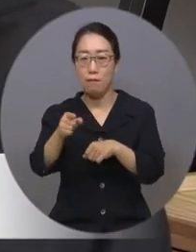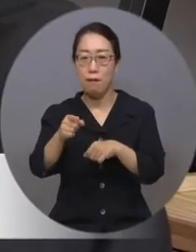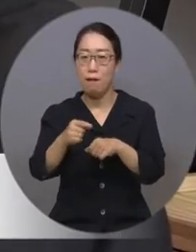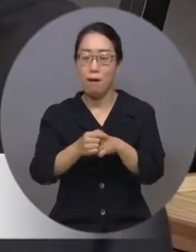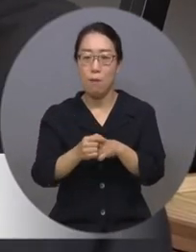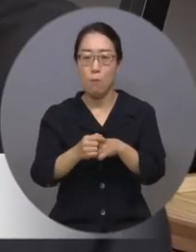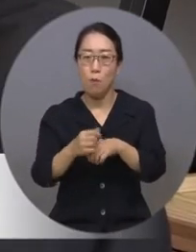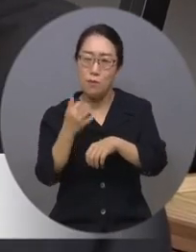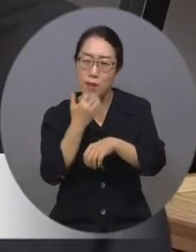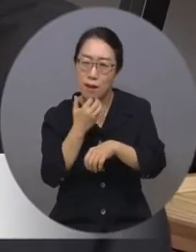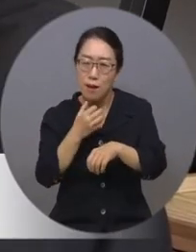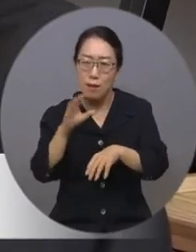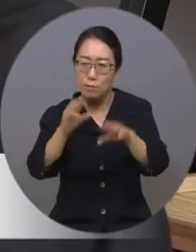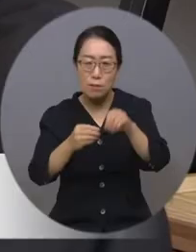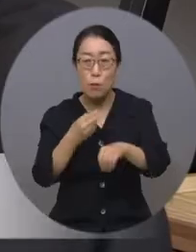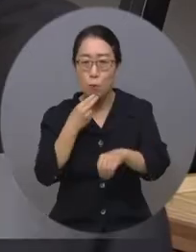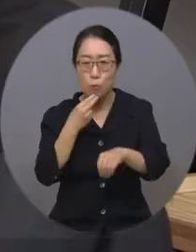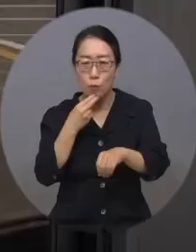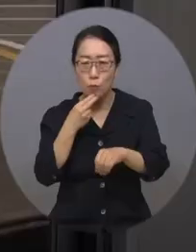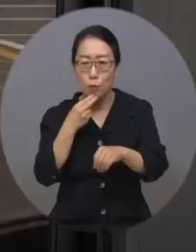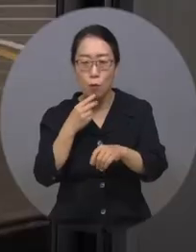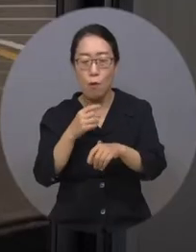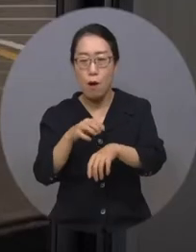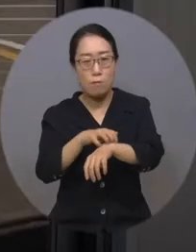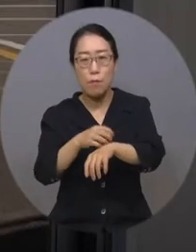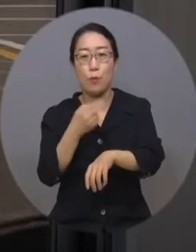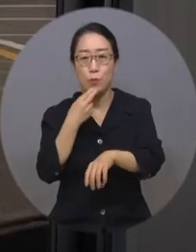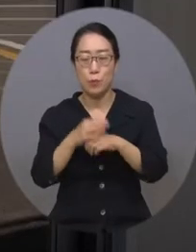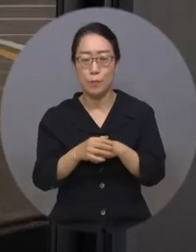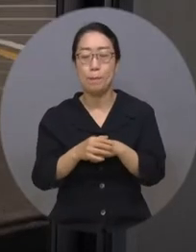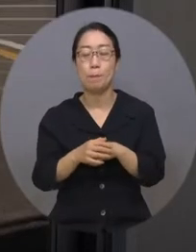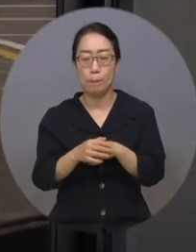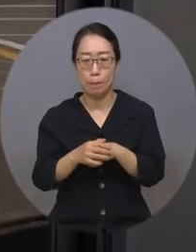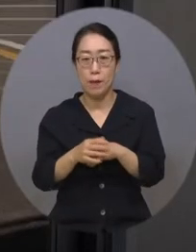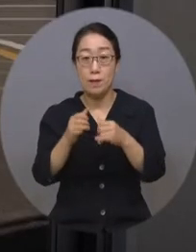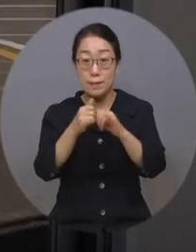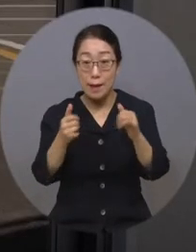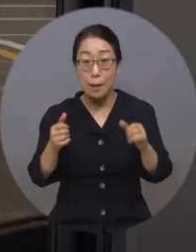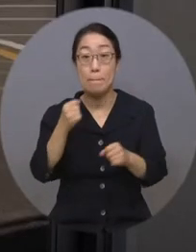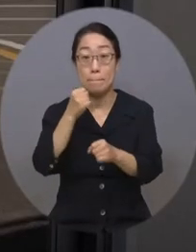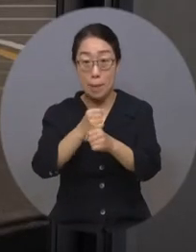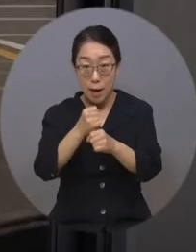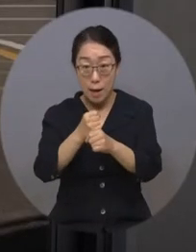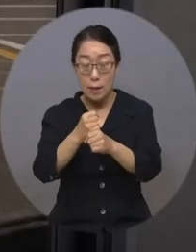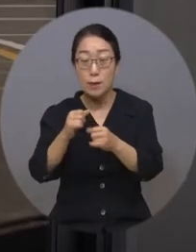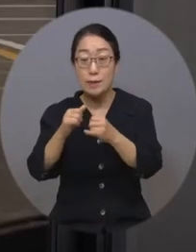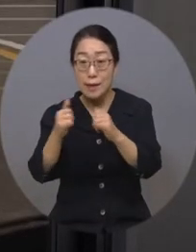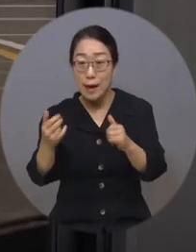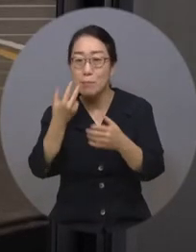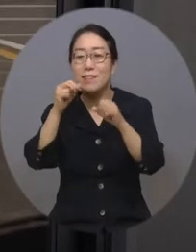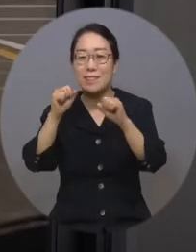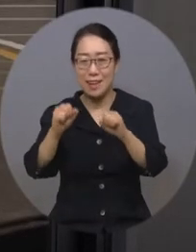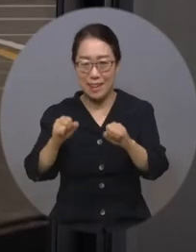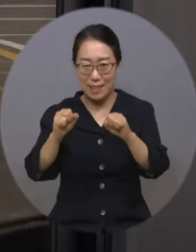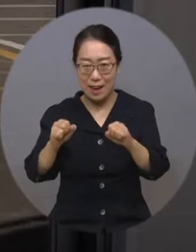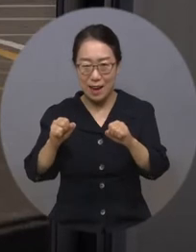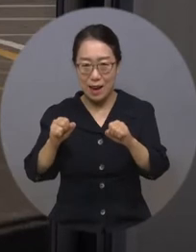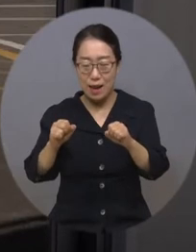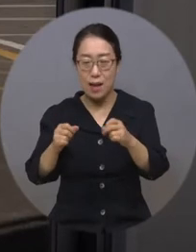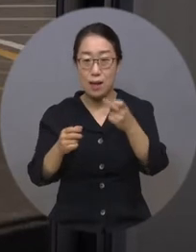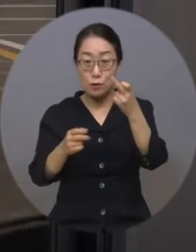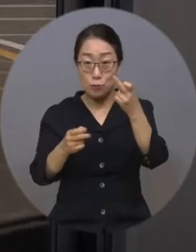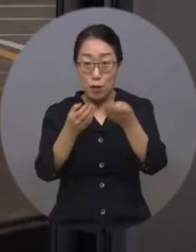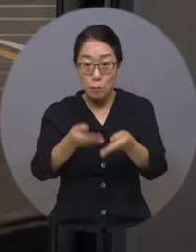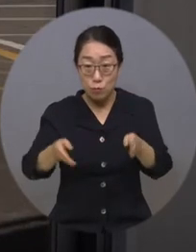없어서 알러지 반응이 확실히 있어요. 사람은 빵을 만들고 빵은 사람을 살린다는 12